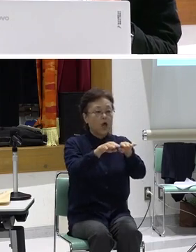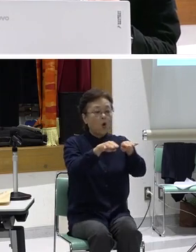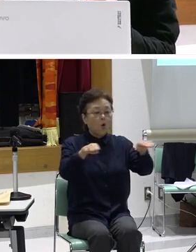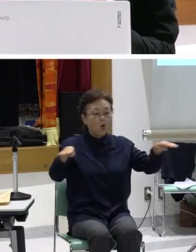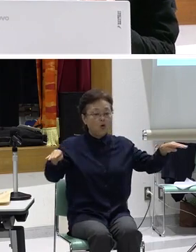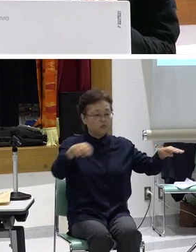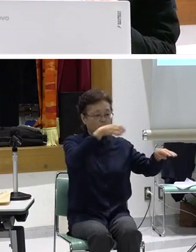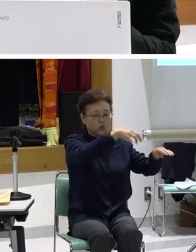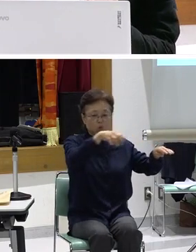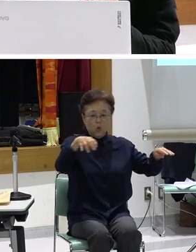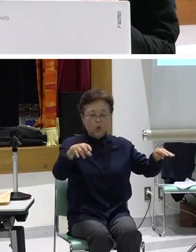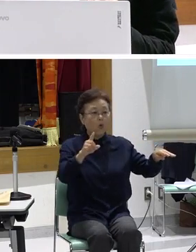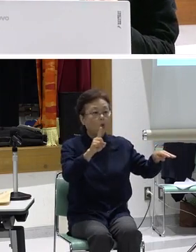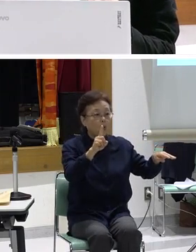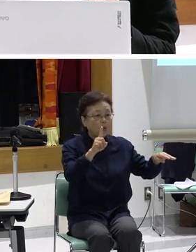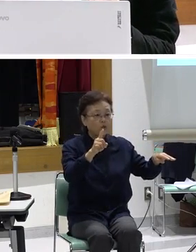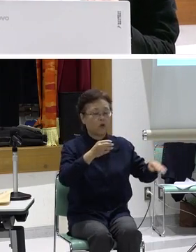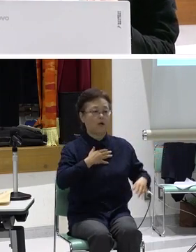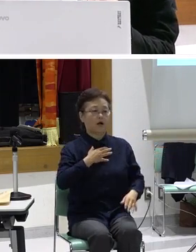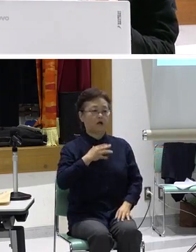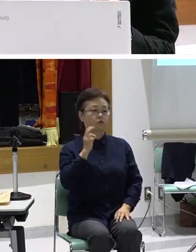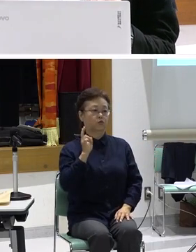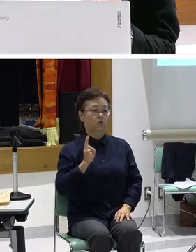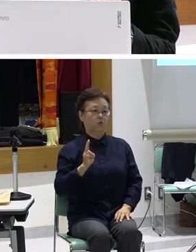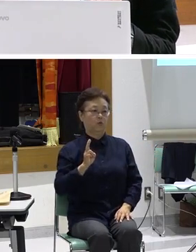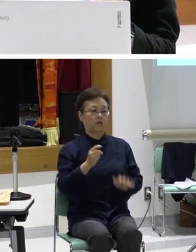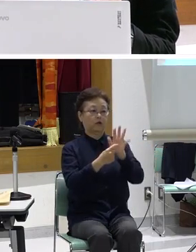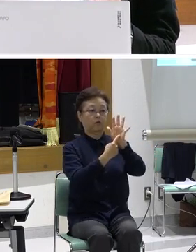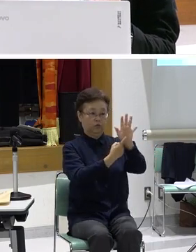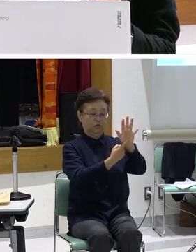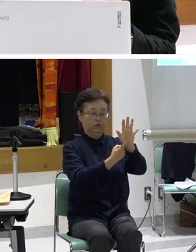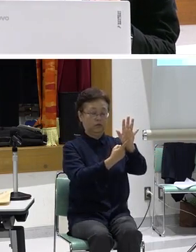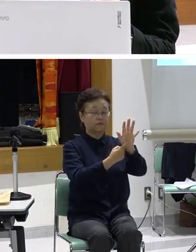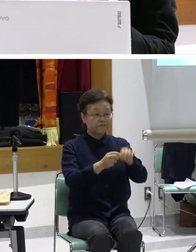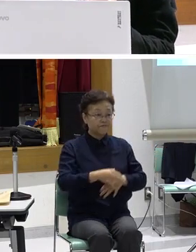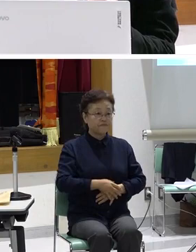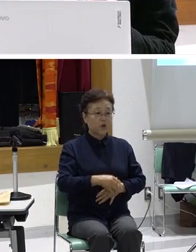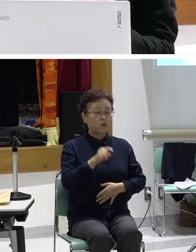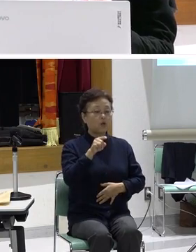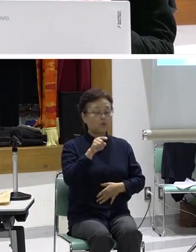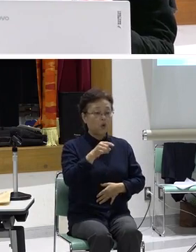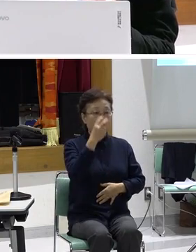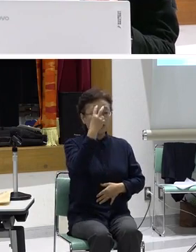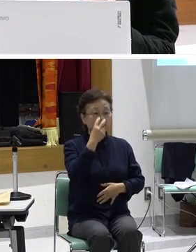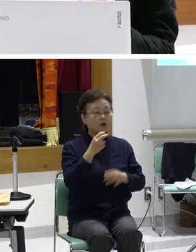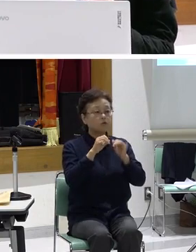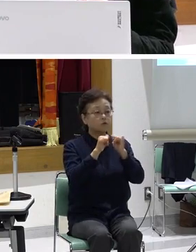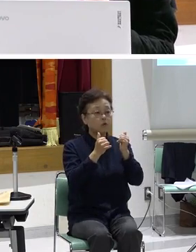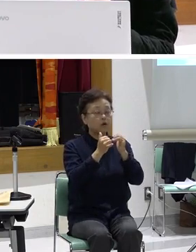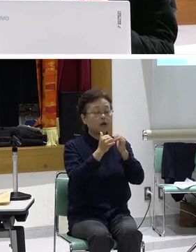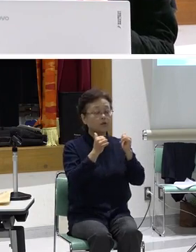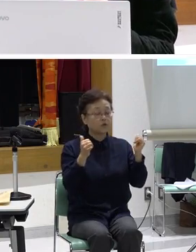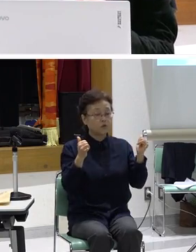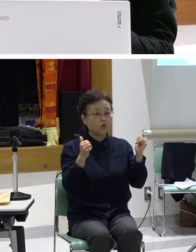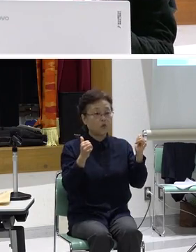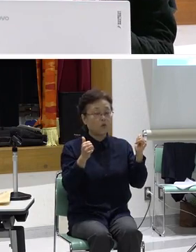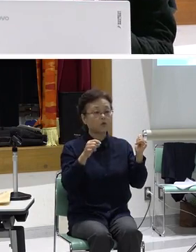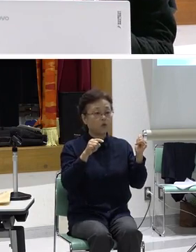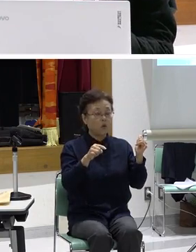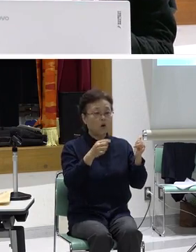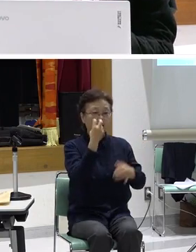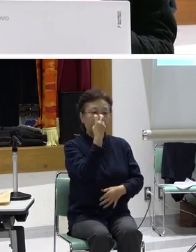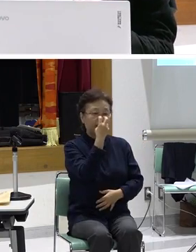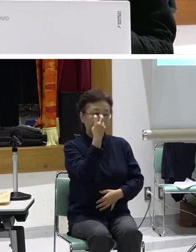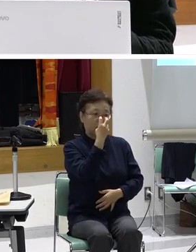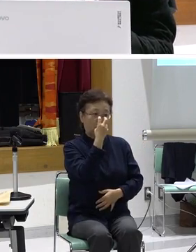てることになるんだろうということが分かるようにっていうことで、こちらも視覚障害の人たちの検